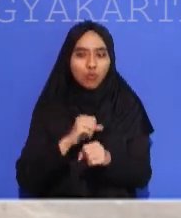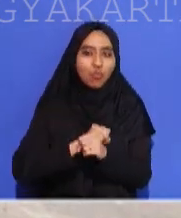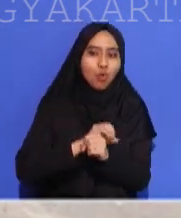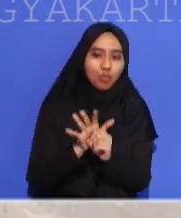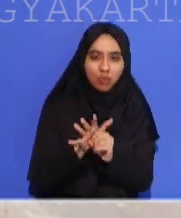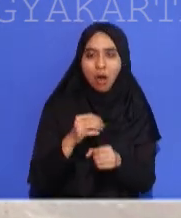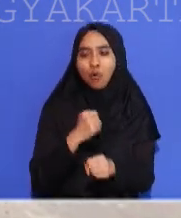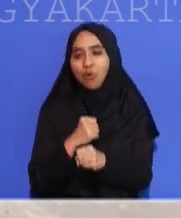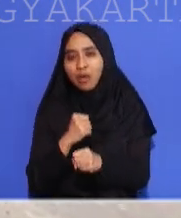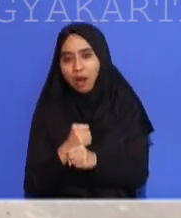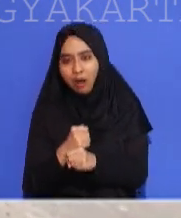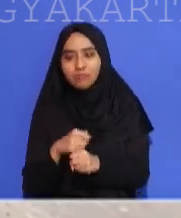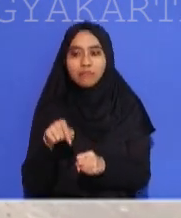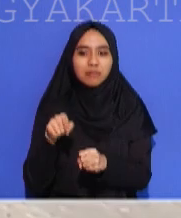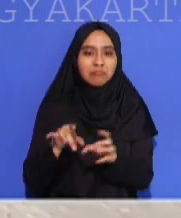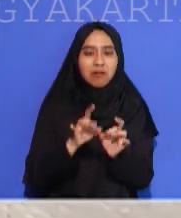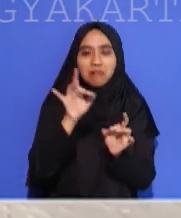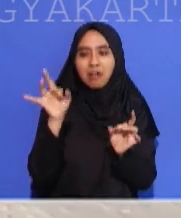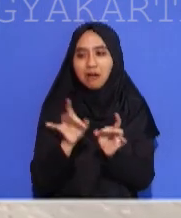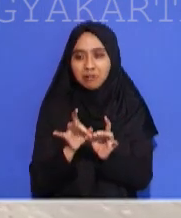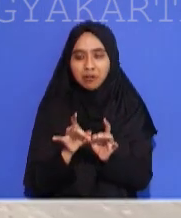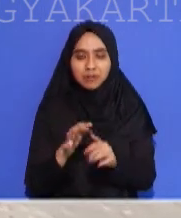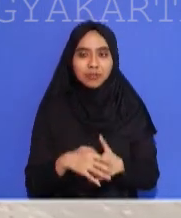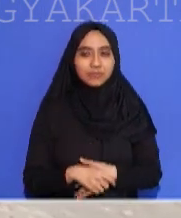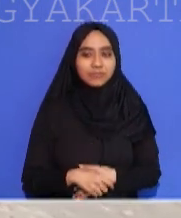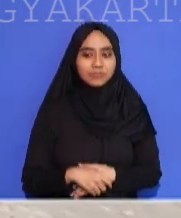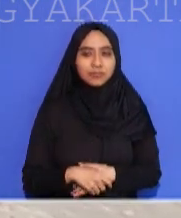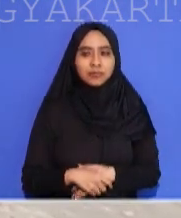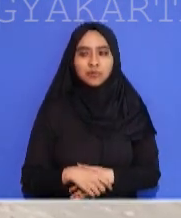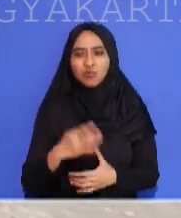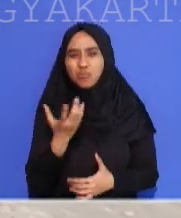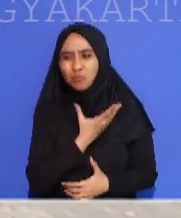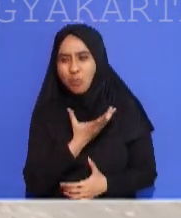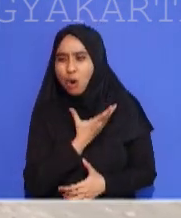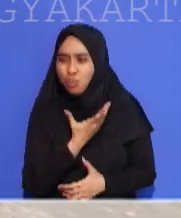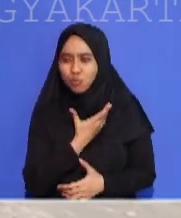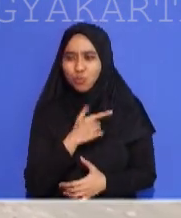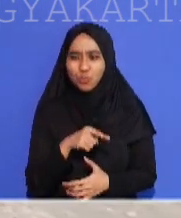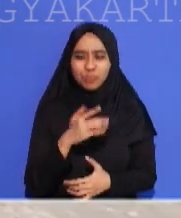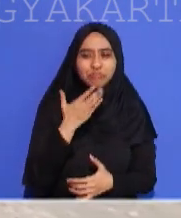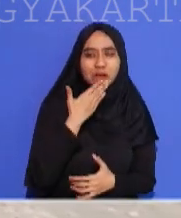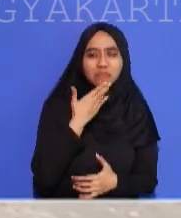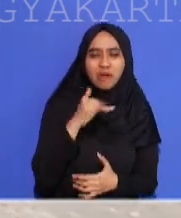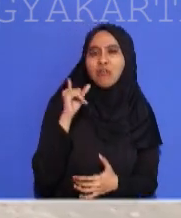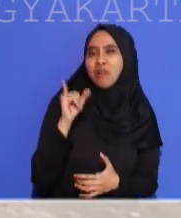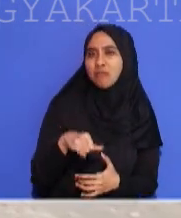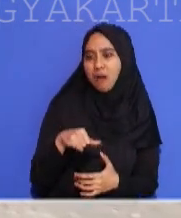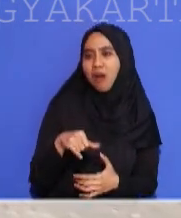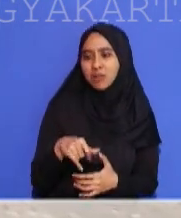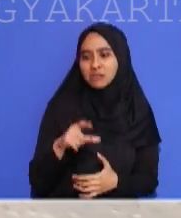pengasihendunganang kul Niki umpamane ya mau yo biasane l